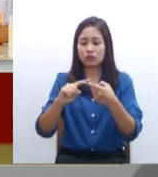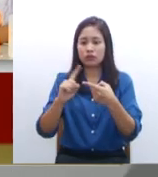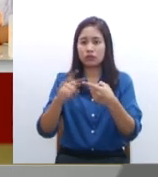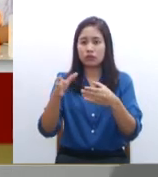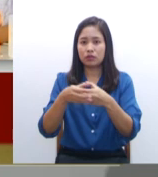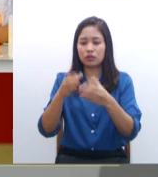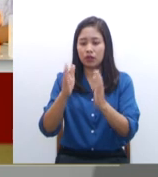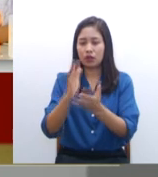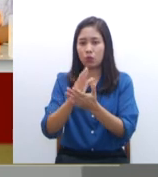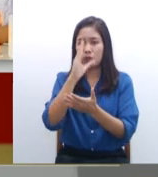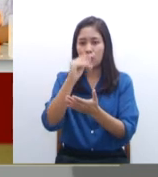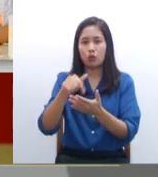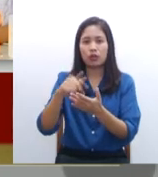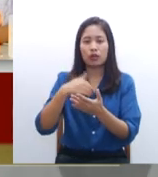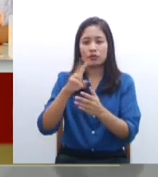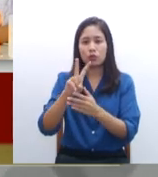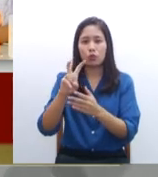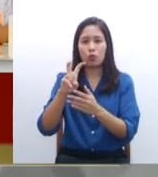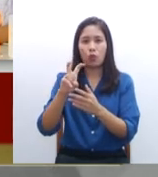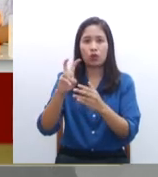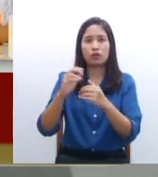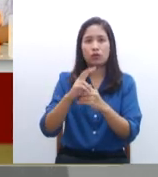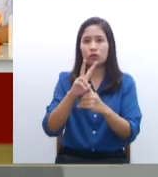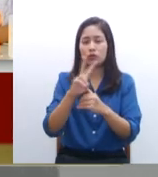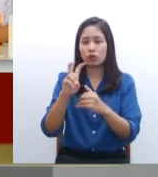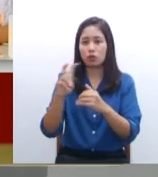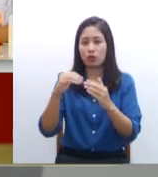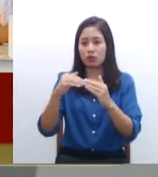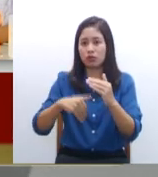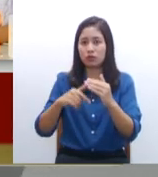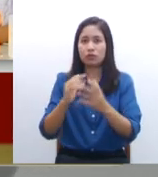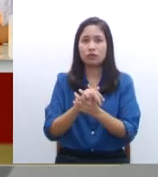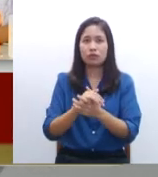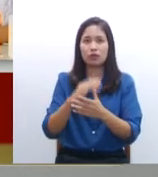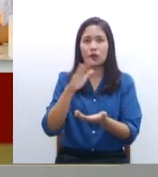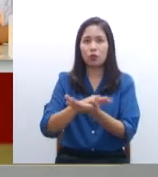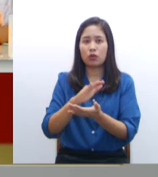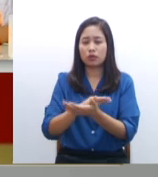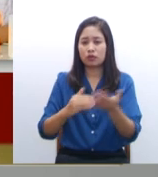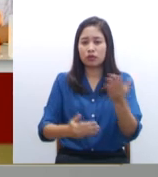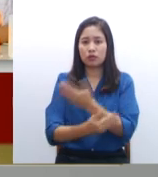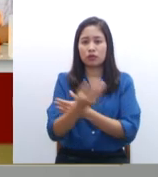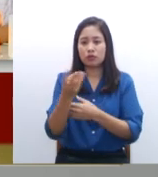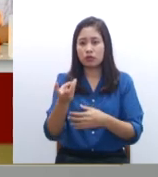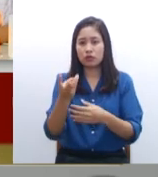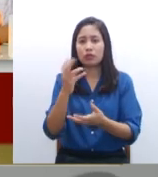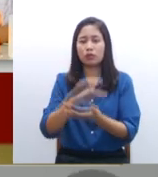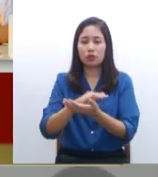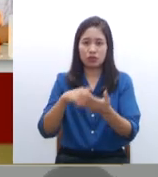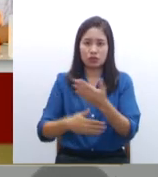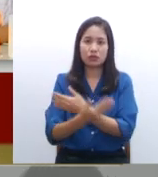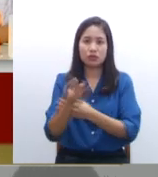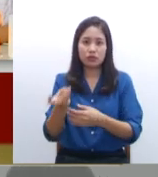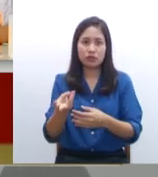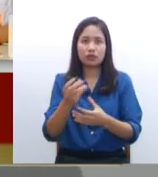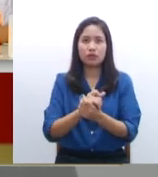ที่มีนักเรียนไม่เกิน200คนต่อโรงเรียนโรงเรียนศึกษาสงเคราะห์โรงเรียนราชประชานุเคราะห์โรงเรีย